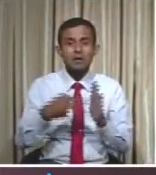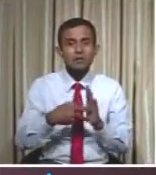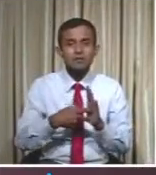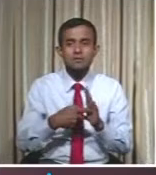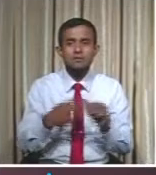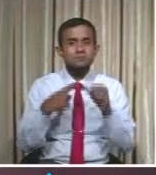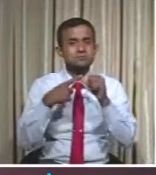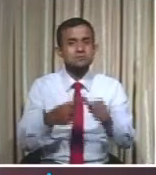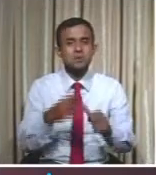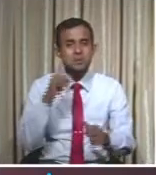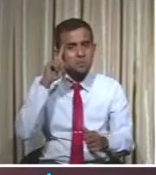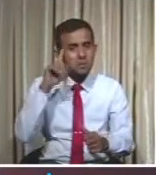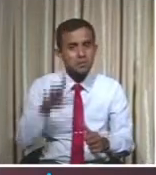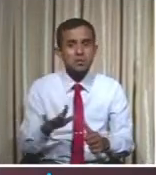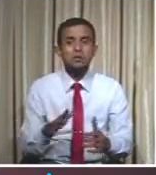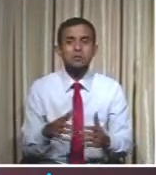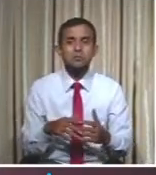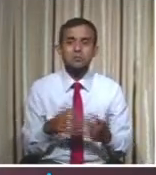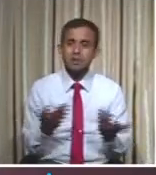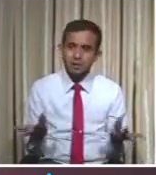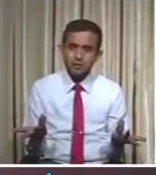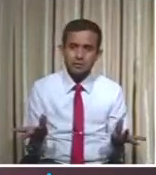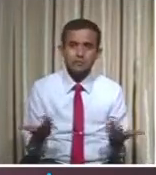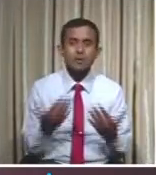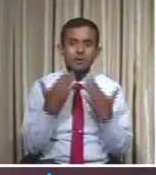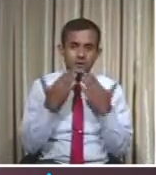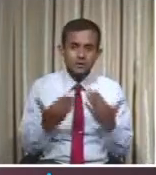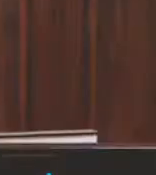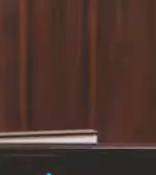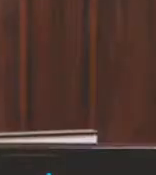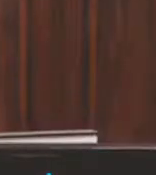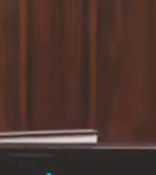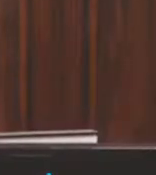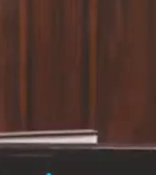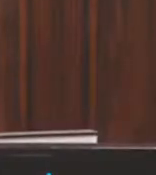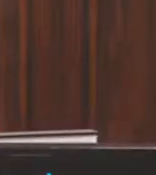විසඳුම් බලාපොරොත්තු වෙන්න බෑ බොහොමත්ම ස්තුතියි Thank you